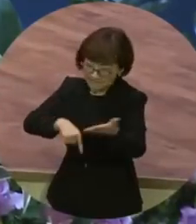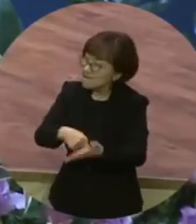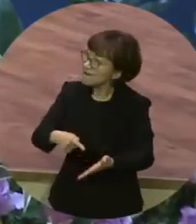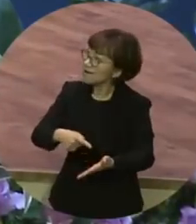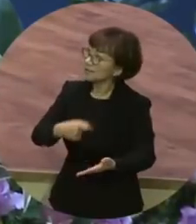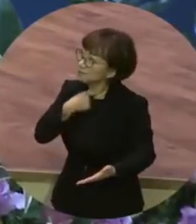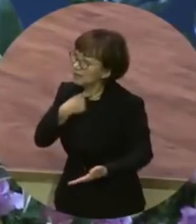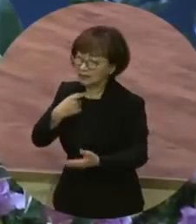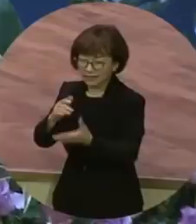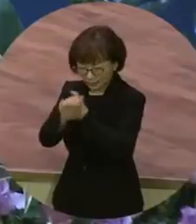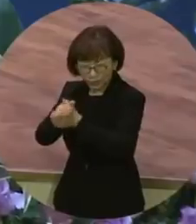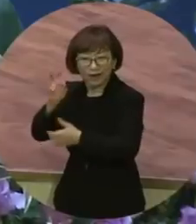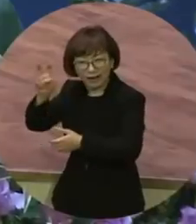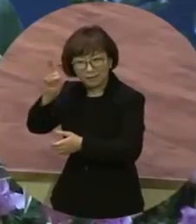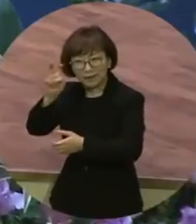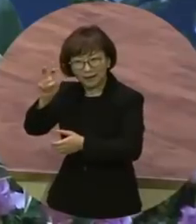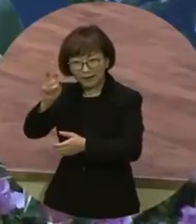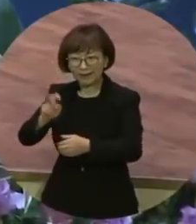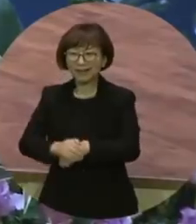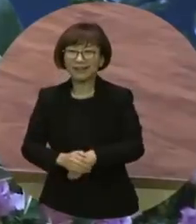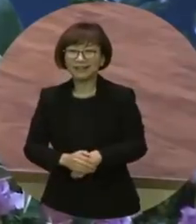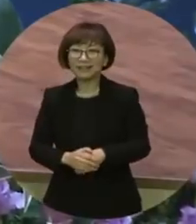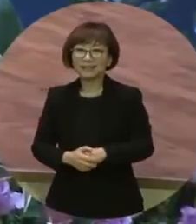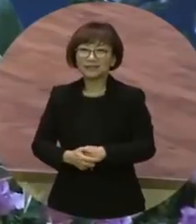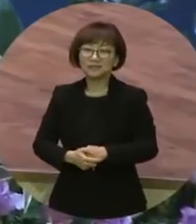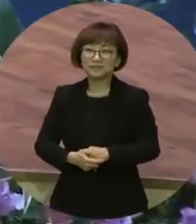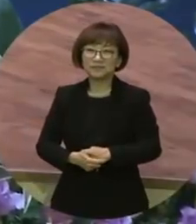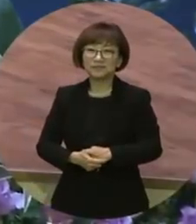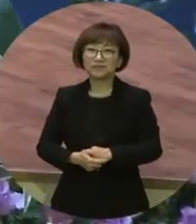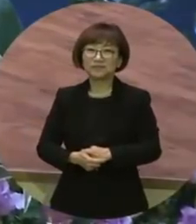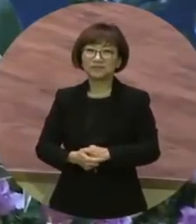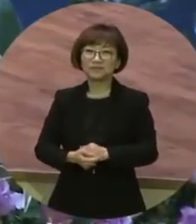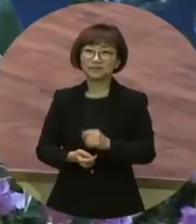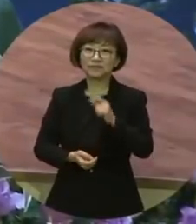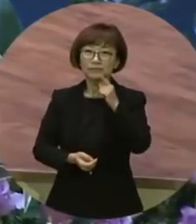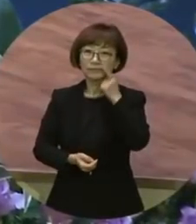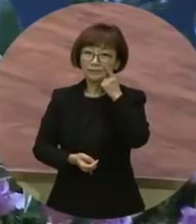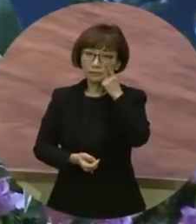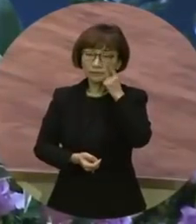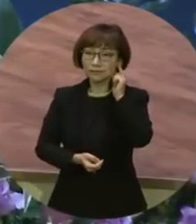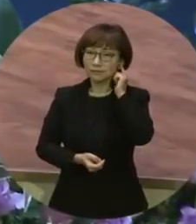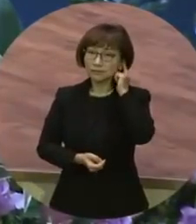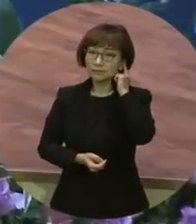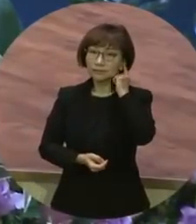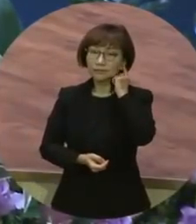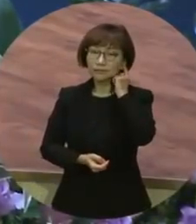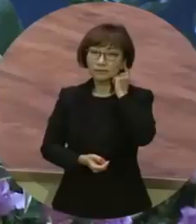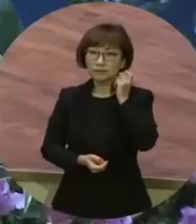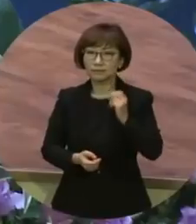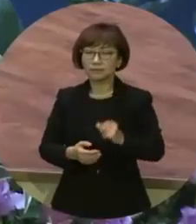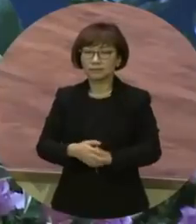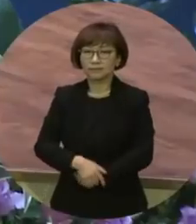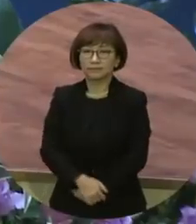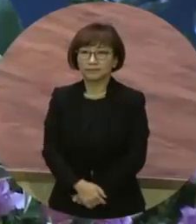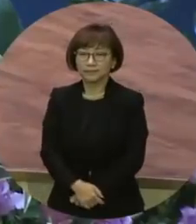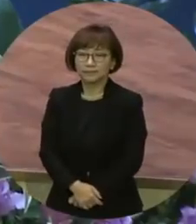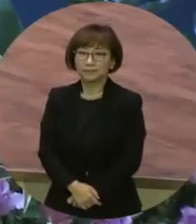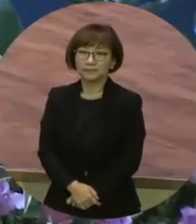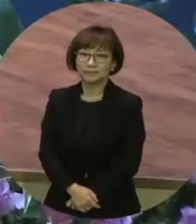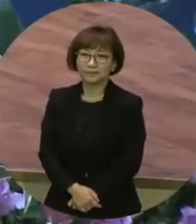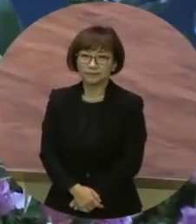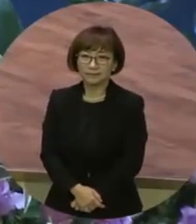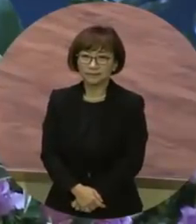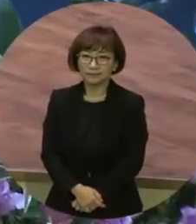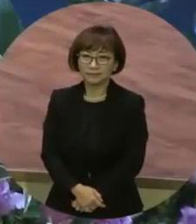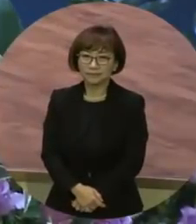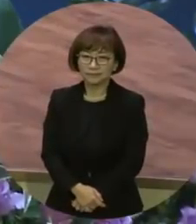주옵소서. 어떤 코미디언이 그래요. 가장 기분 나쁜 말이, 듣자마자 기분 나쁜 말이 너 기분 나빠하지 말고 들어 이 말이래요.